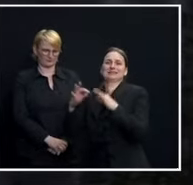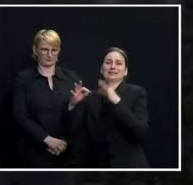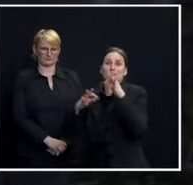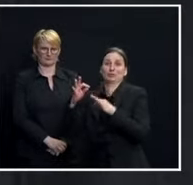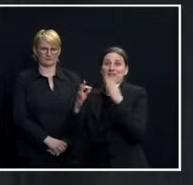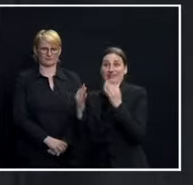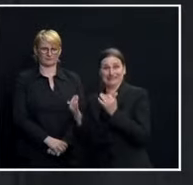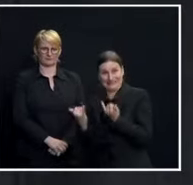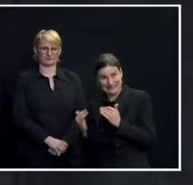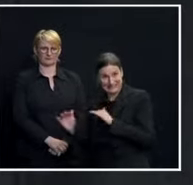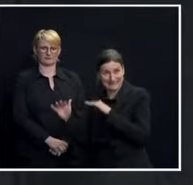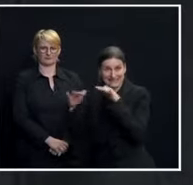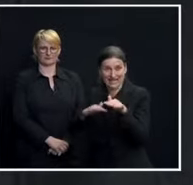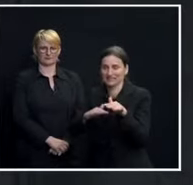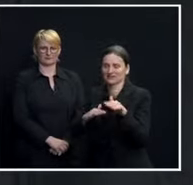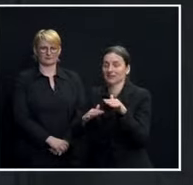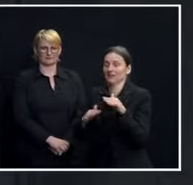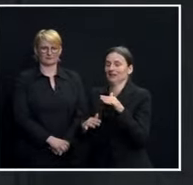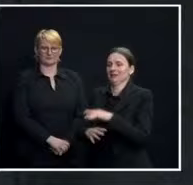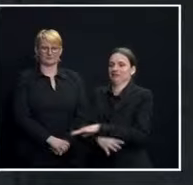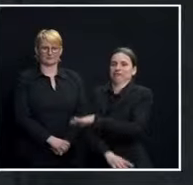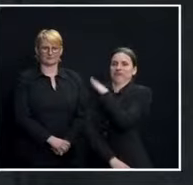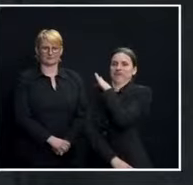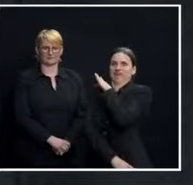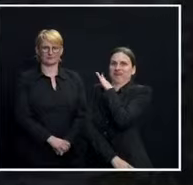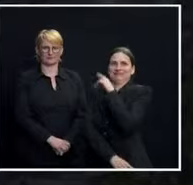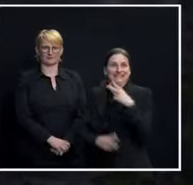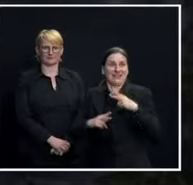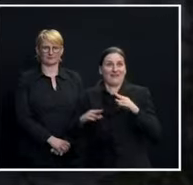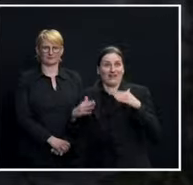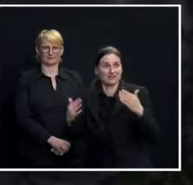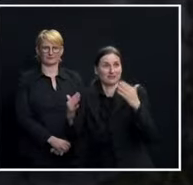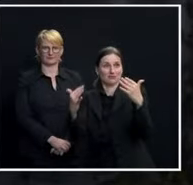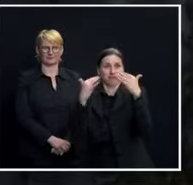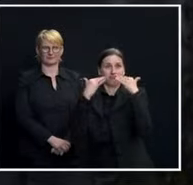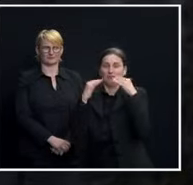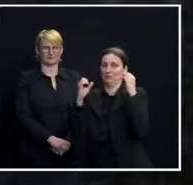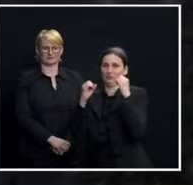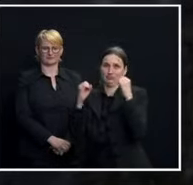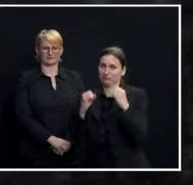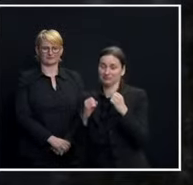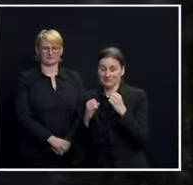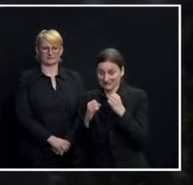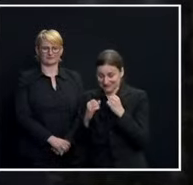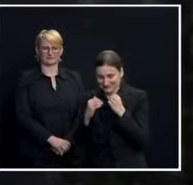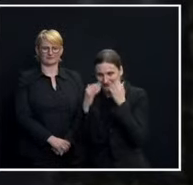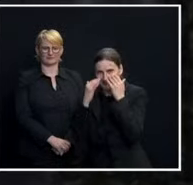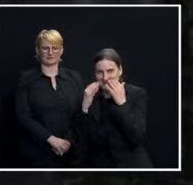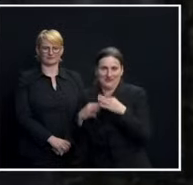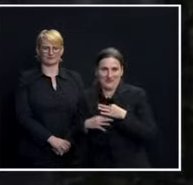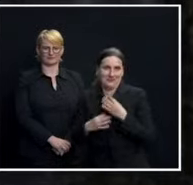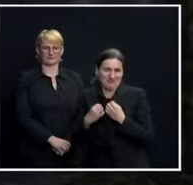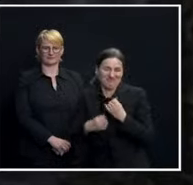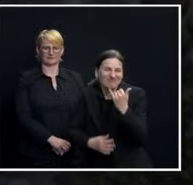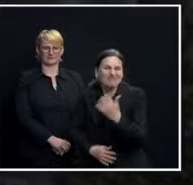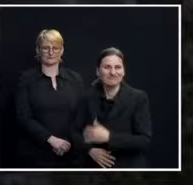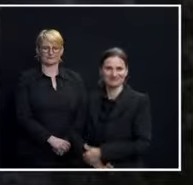hier ist, das übertrifft nochmal alles, was meine Vorstellungen eigentlich nur waren. Also deswegen bin ich auch sehr gerührt, wenn ich das mal sagen darf.